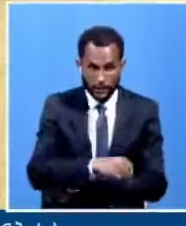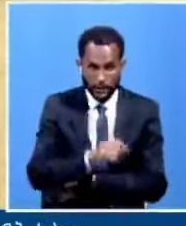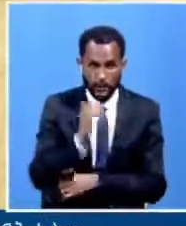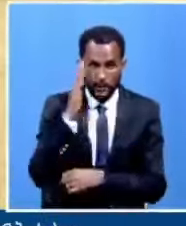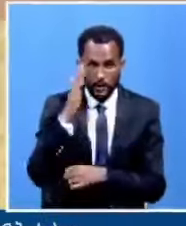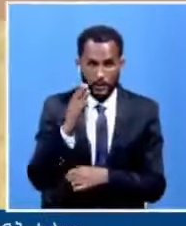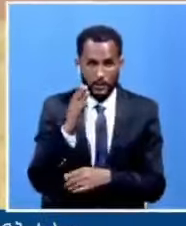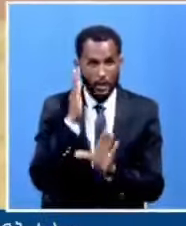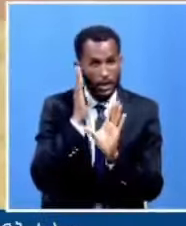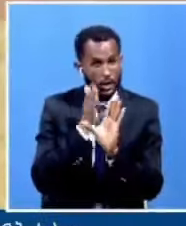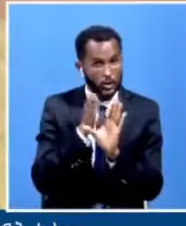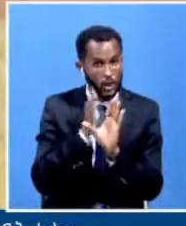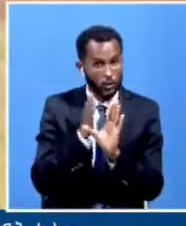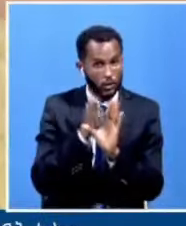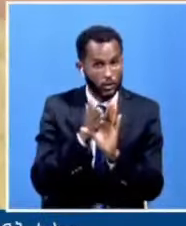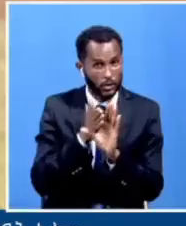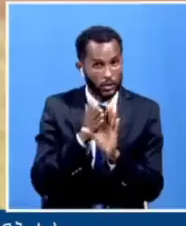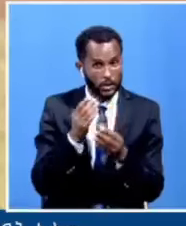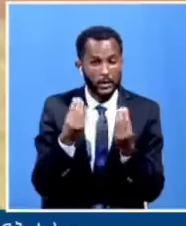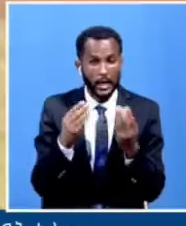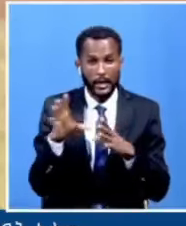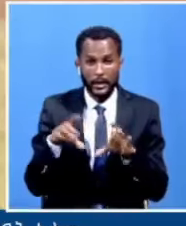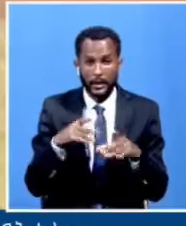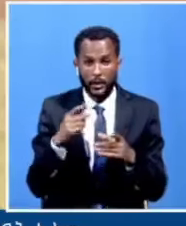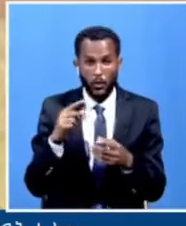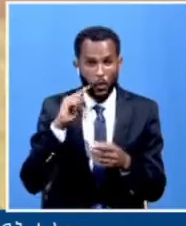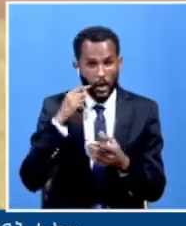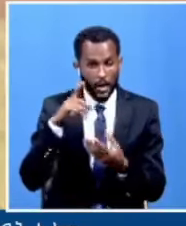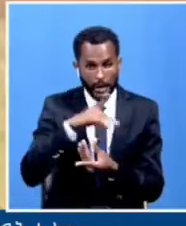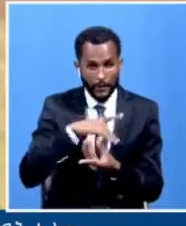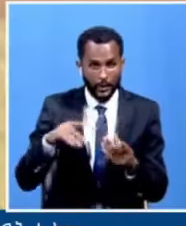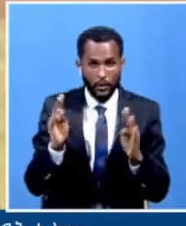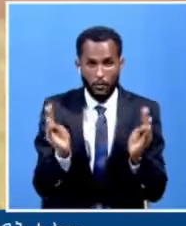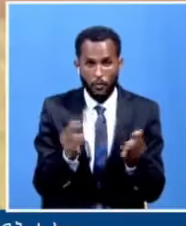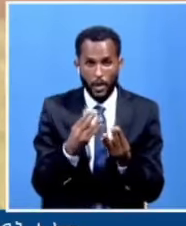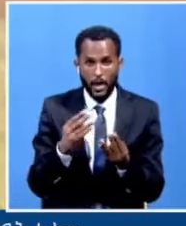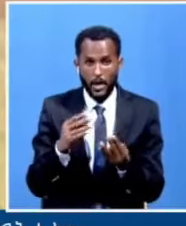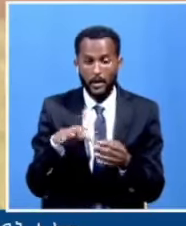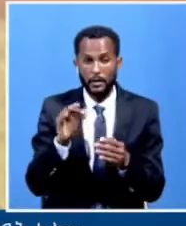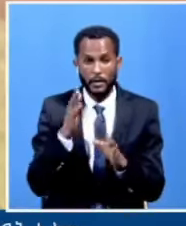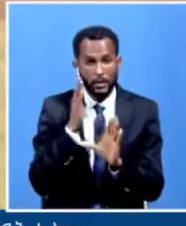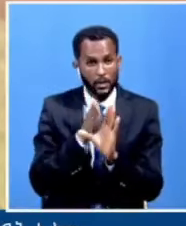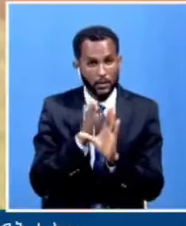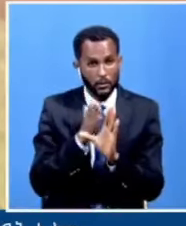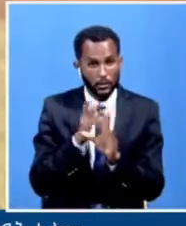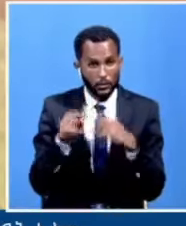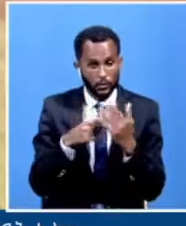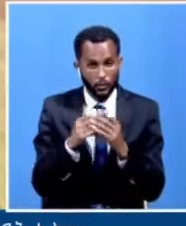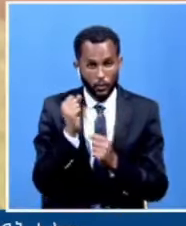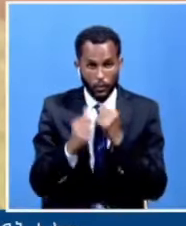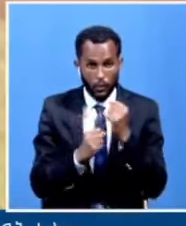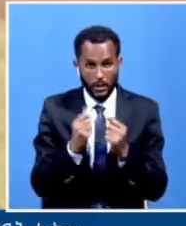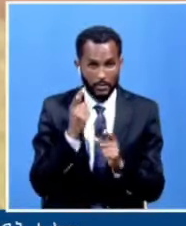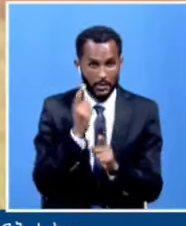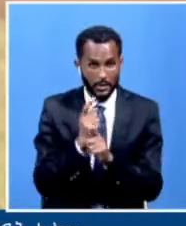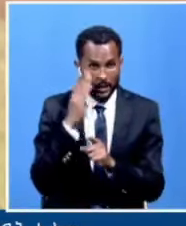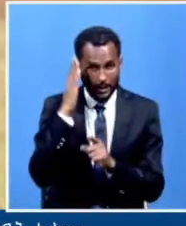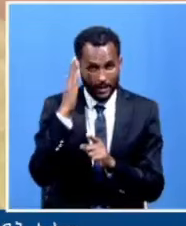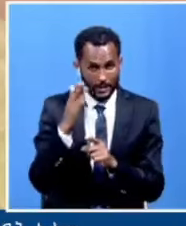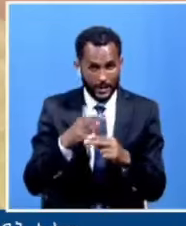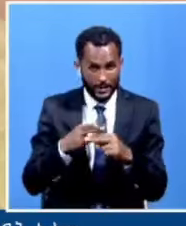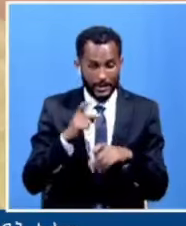نقاصال بقى سايكولوجي ونا غويا بقى عند حيزه خدلني ولا كاتكلل ولا حمز بقى مورال ديفنس تكني سايكولوجي راه هنا غويا رغطنيا اقاج حصر